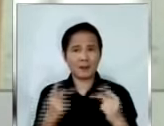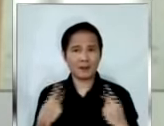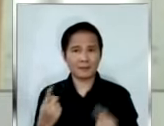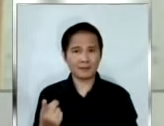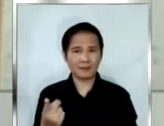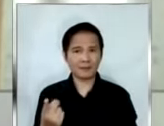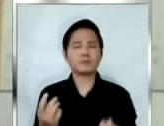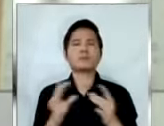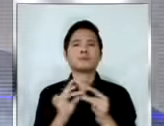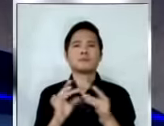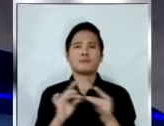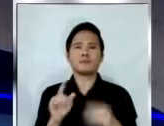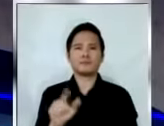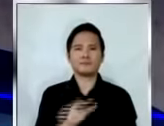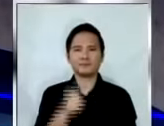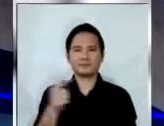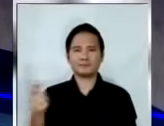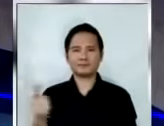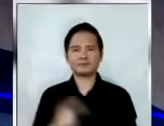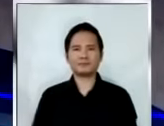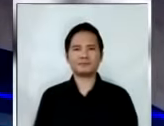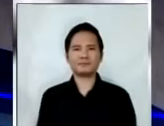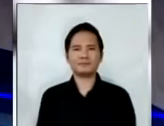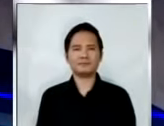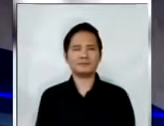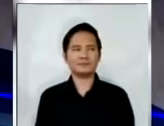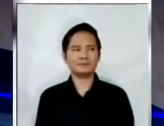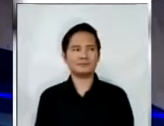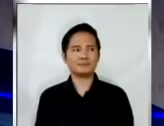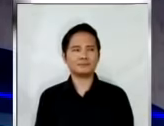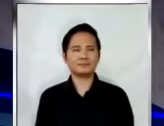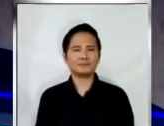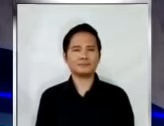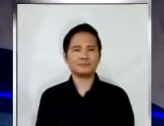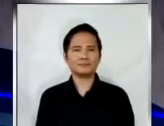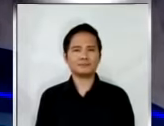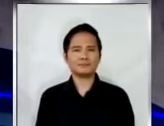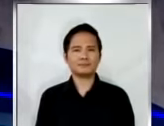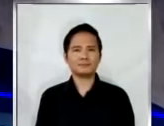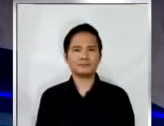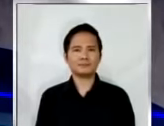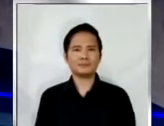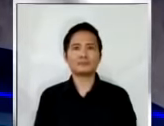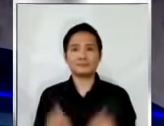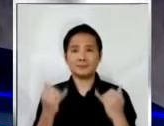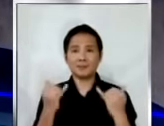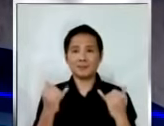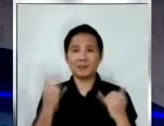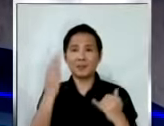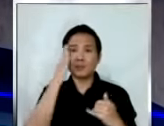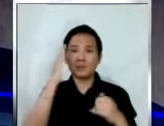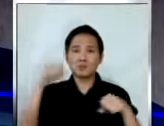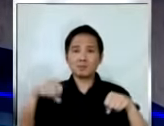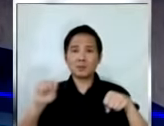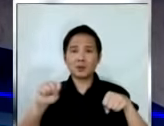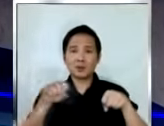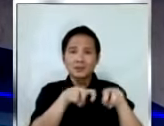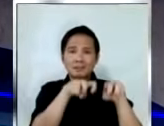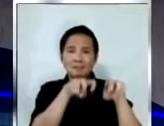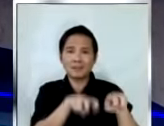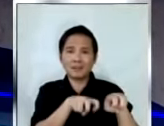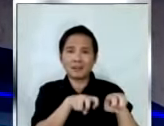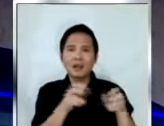24 oras. Bukas ang gobyerno na payagan na yung mga tinatawag na backriding, yung pag-aangkas, pero sa mga pribadong